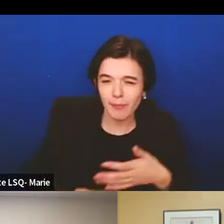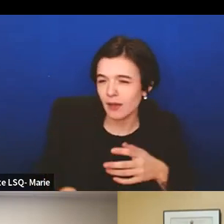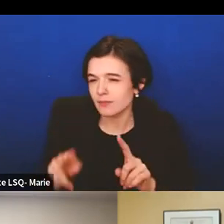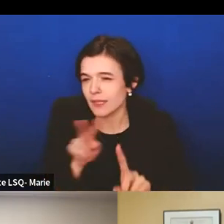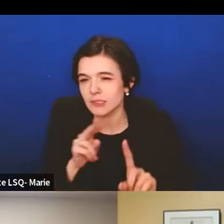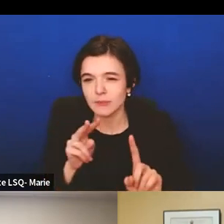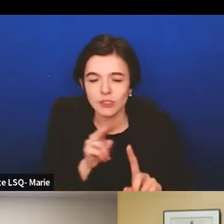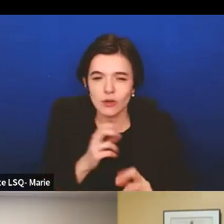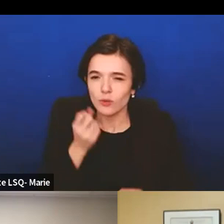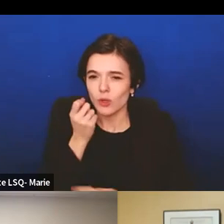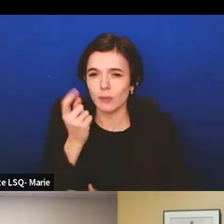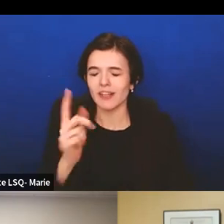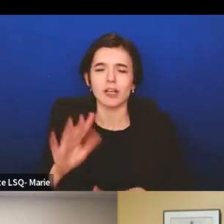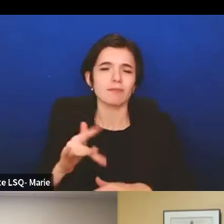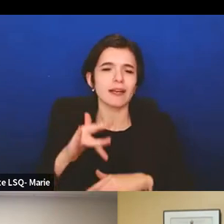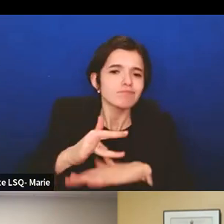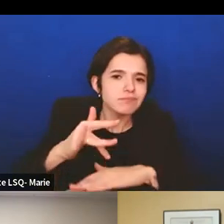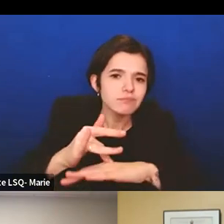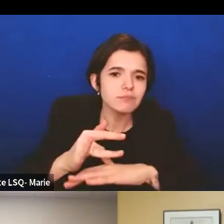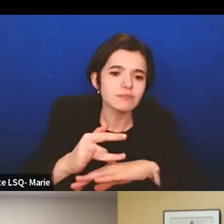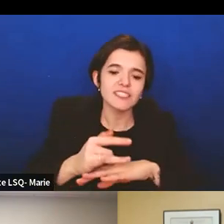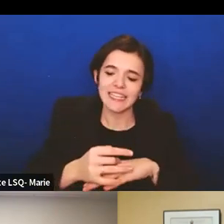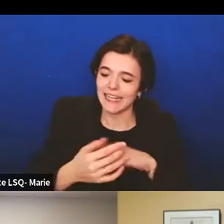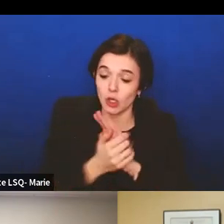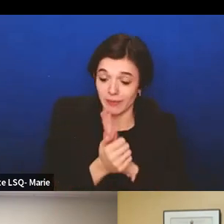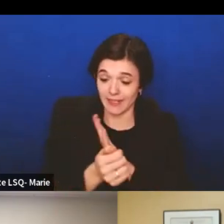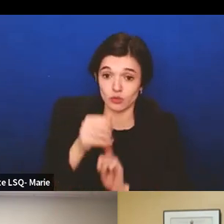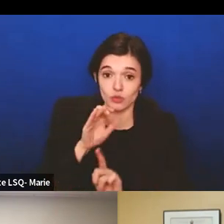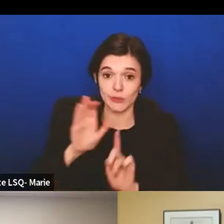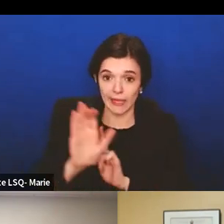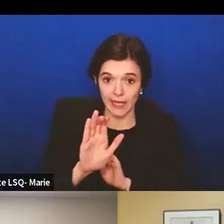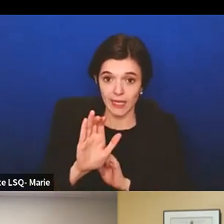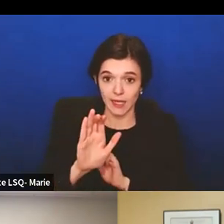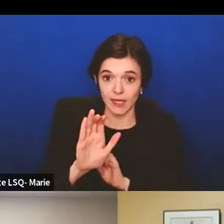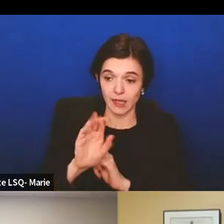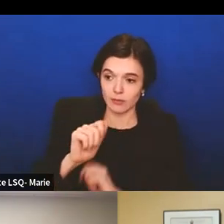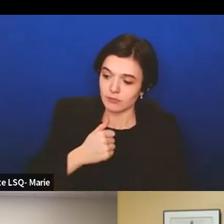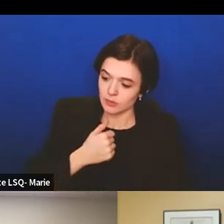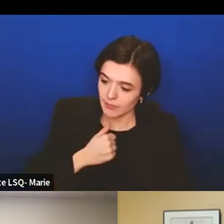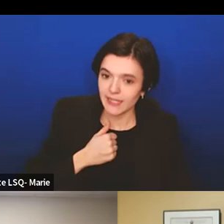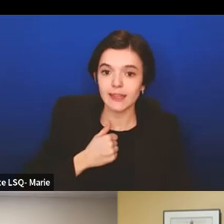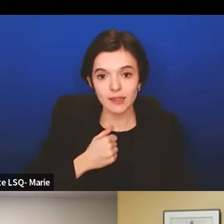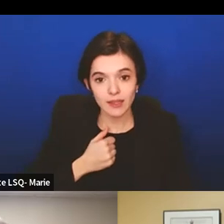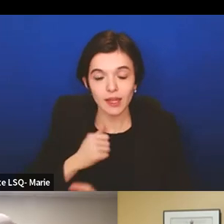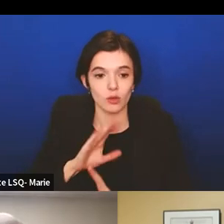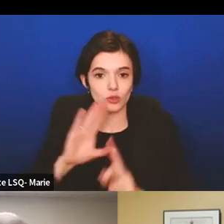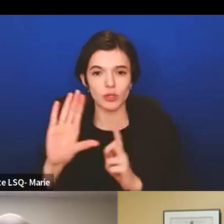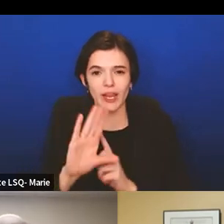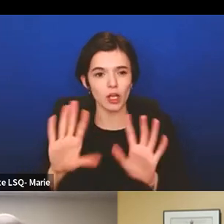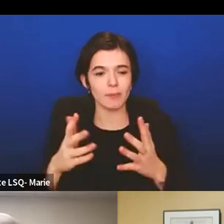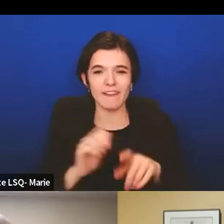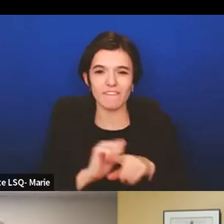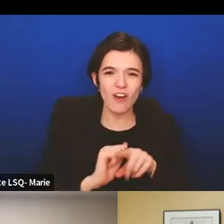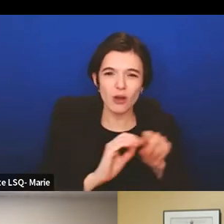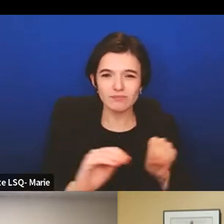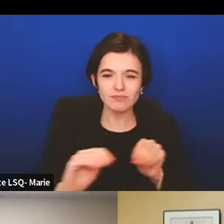d'impliquer ou de rajouter la compétence culturelle et l'humilité culturelle à la façon dont on forme les